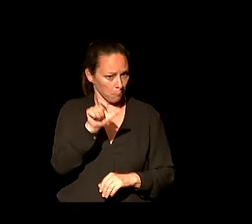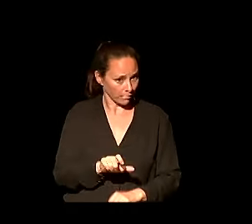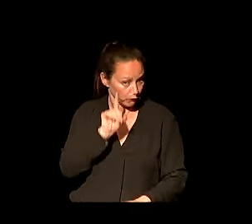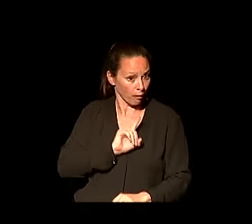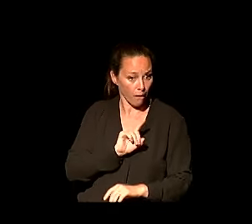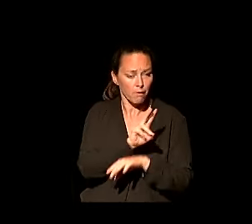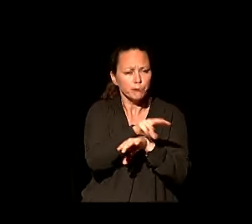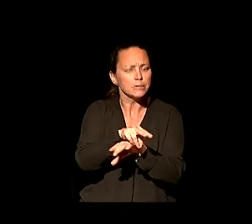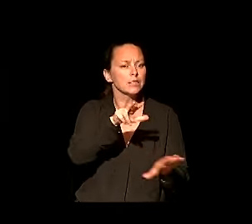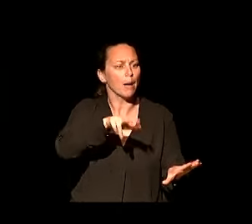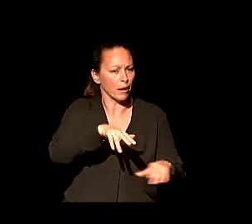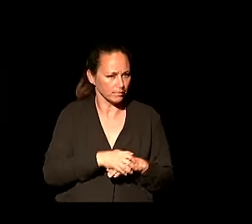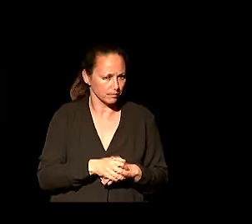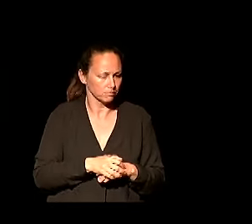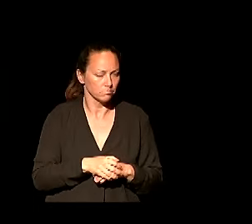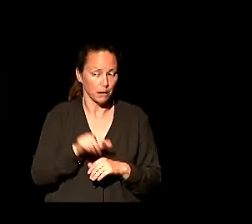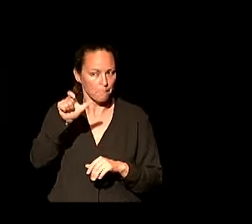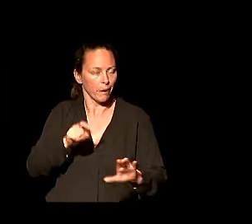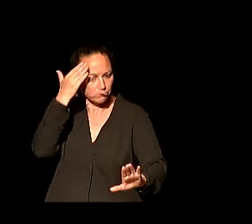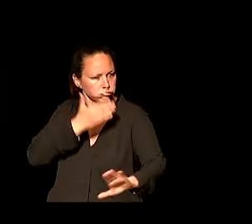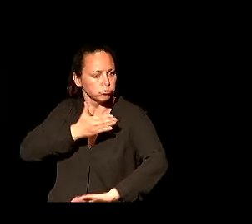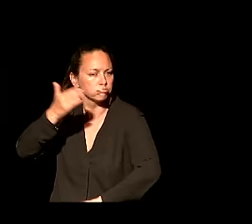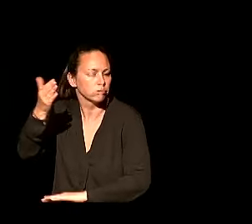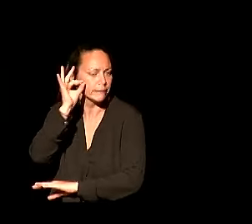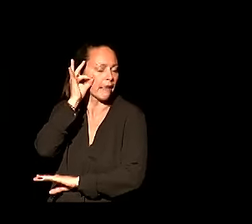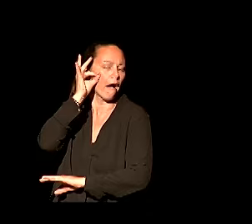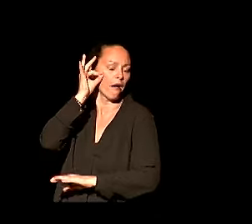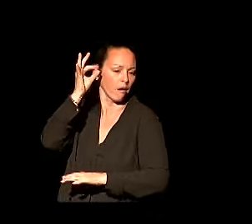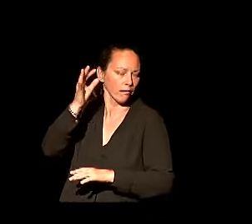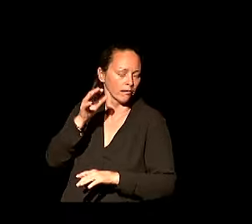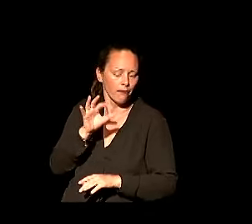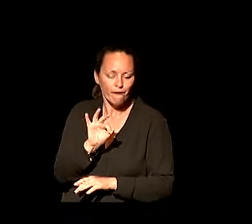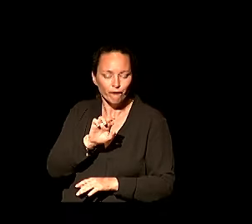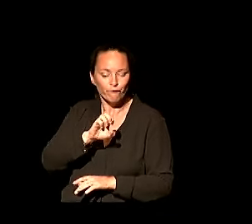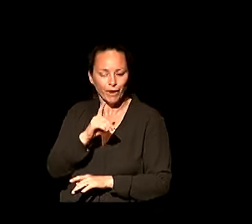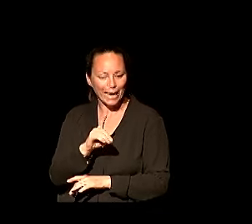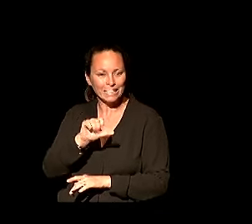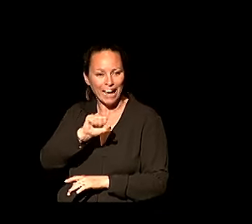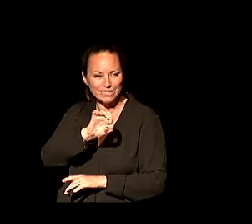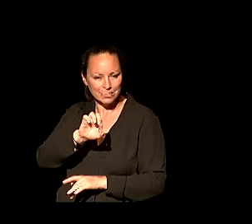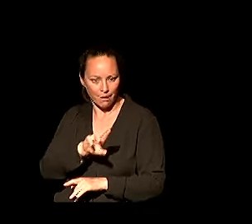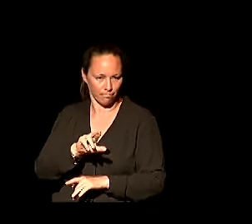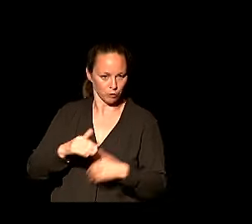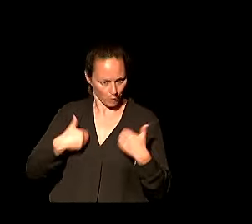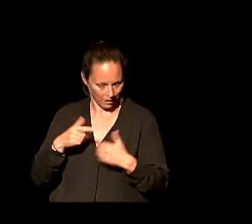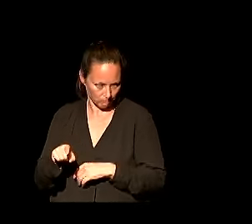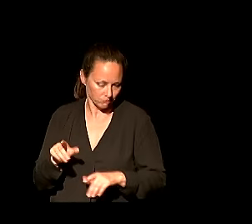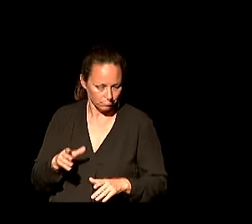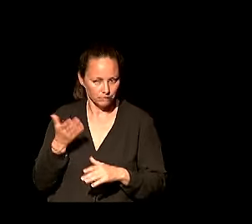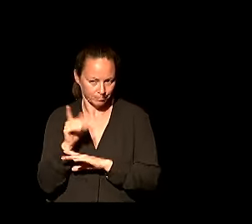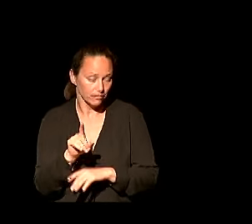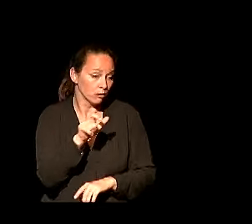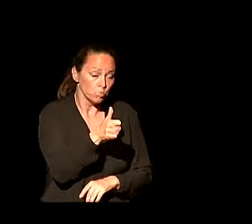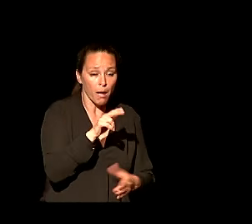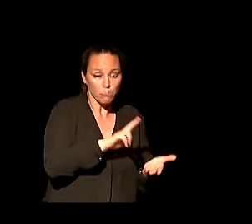donc, l'appartement de Tony Hunter, cette star incarnée par Fred Astaire, et il est collectionneur, il a